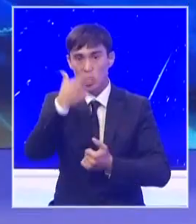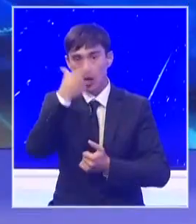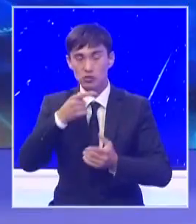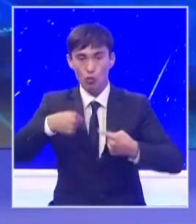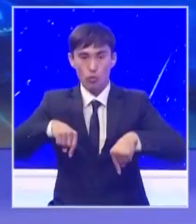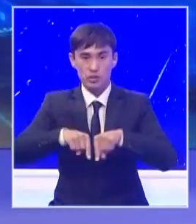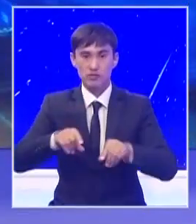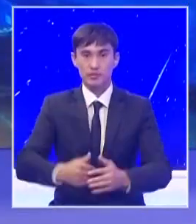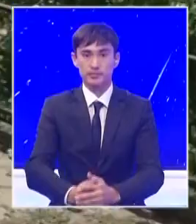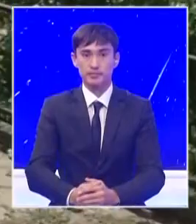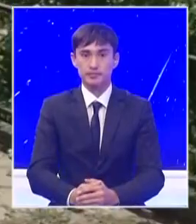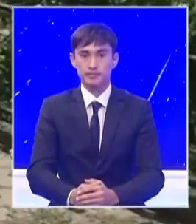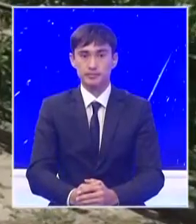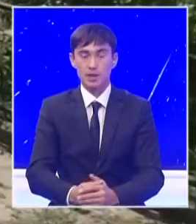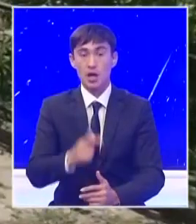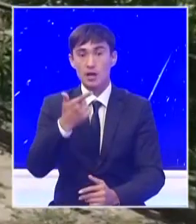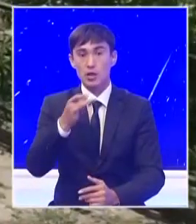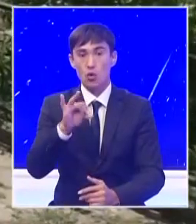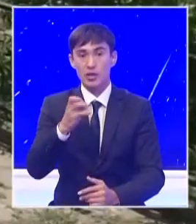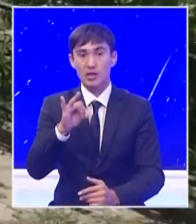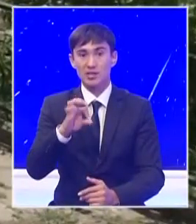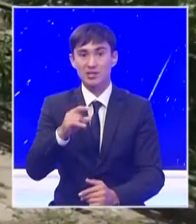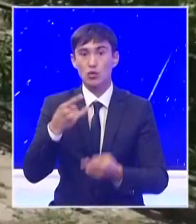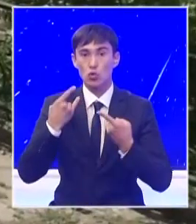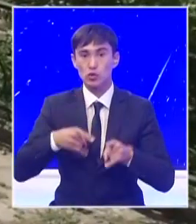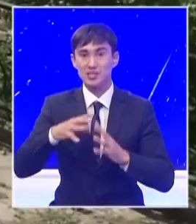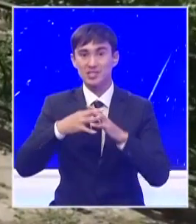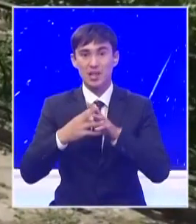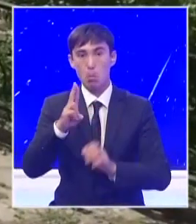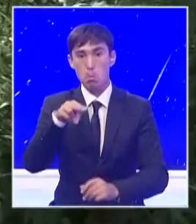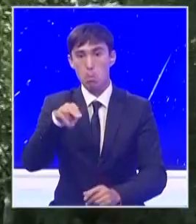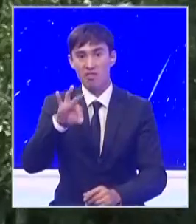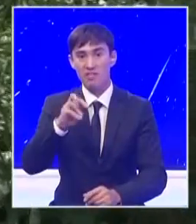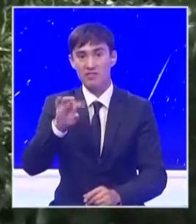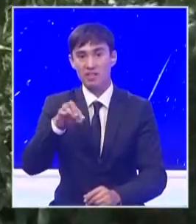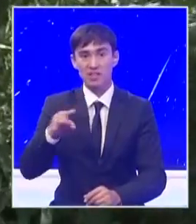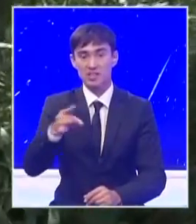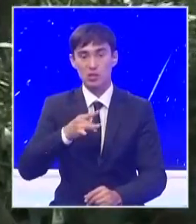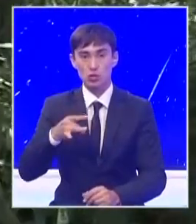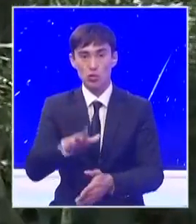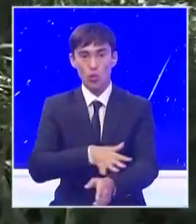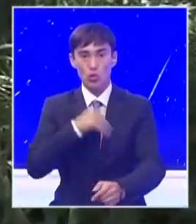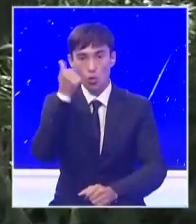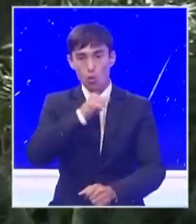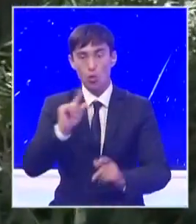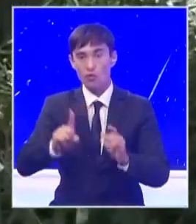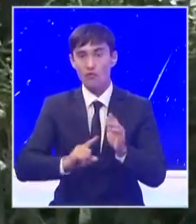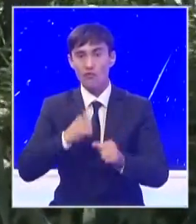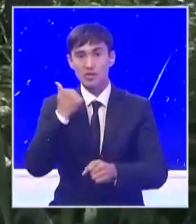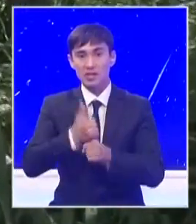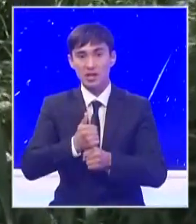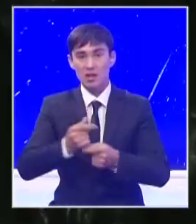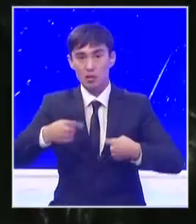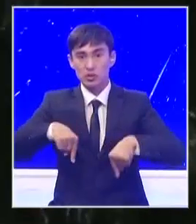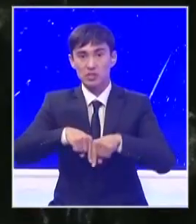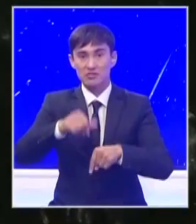в обществе. Георгий Иорданиди – уроженец села Панфилова Талгардского района. Долгие годы он возглавлял объединение